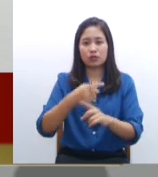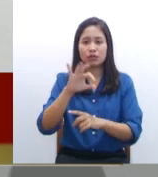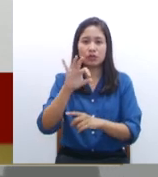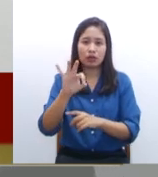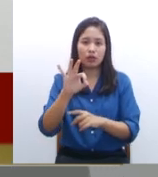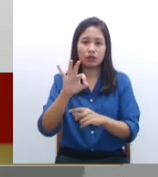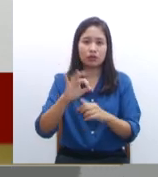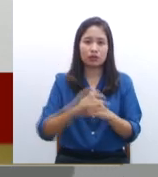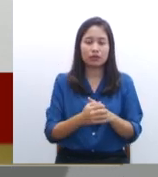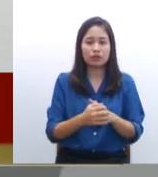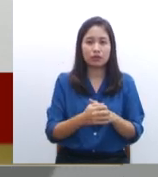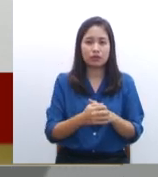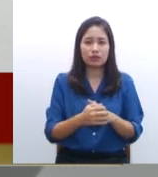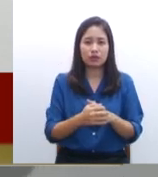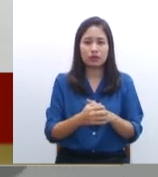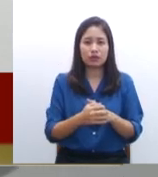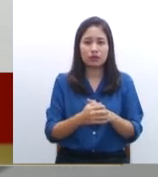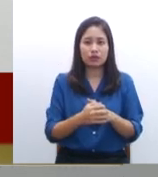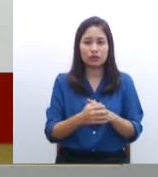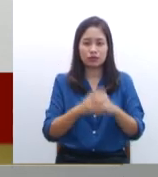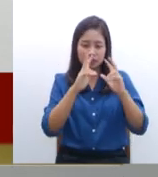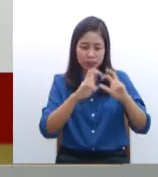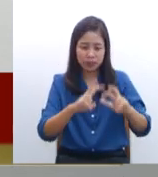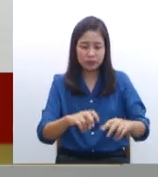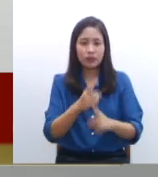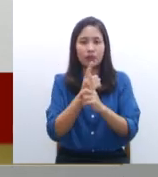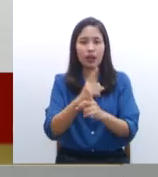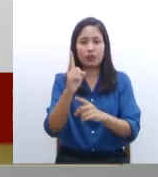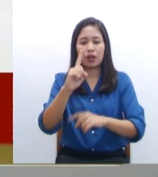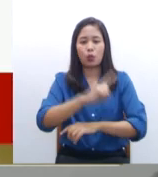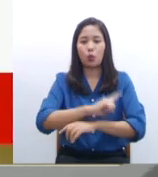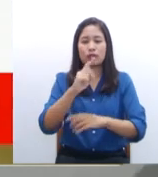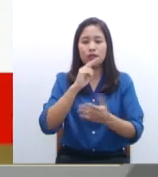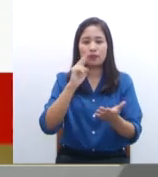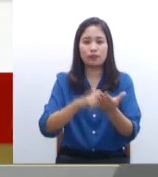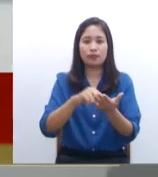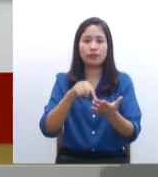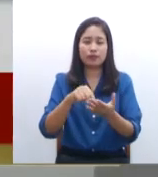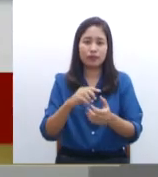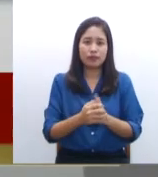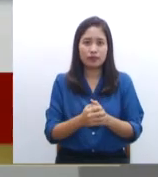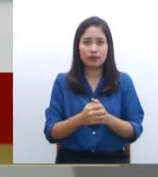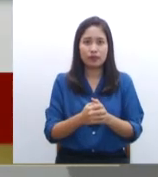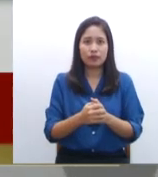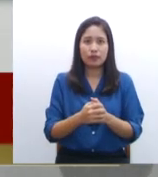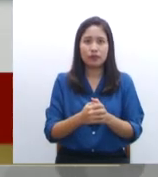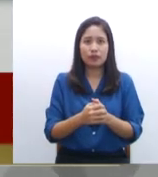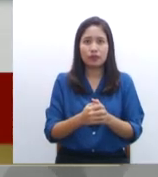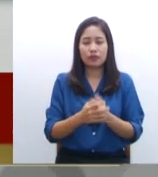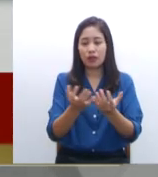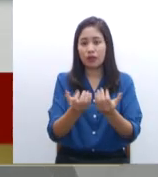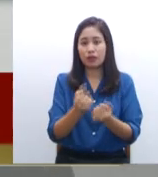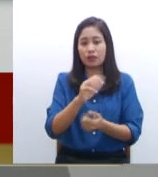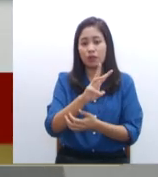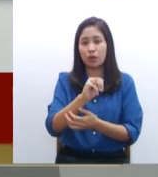2562พิจารณาจากวันที่ประทับตาของไปรษณีย์ การรับนักเรียนในระดับชั้นมัธยมศึกษ